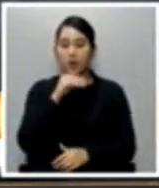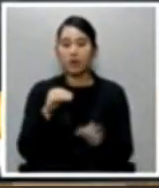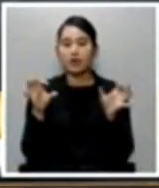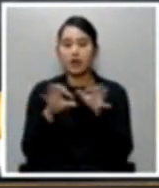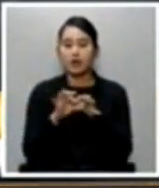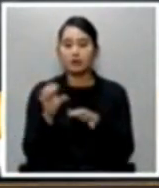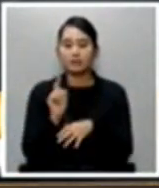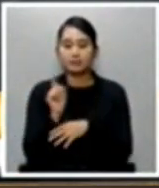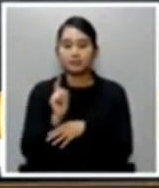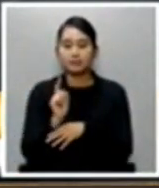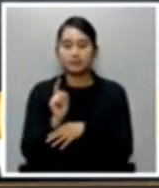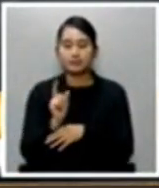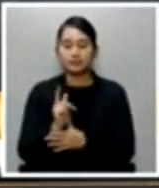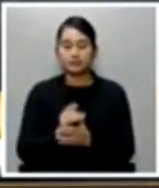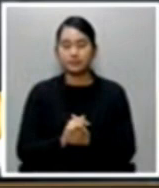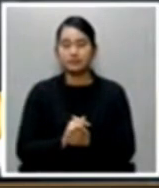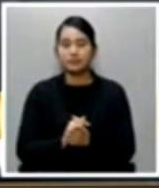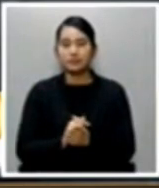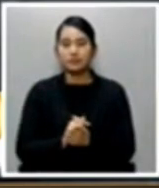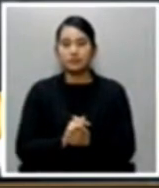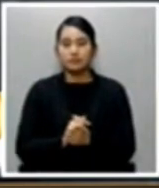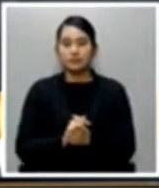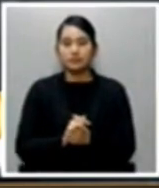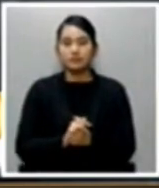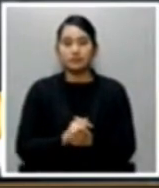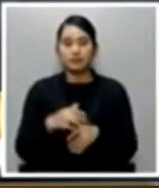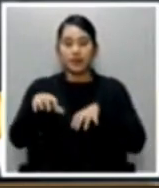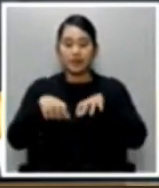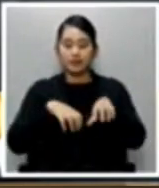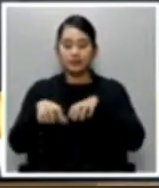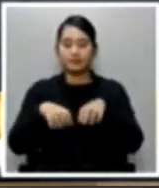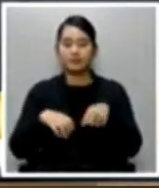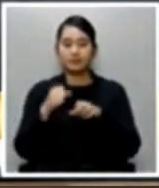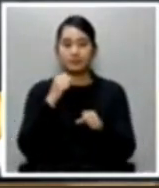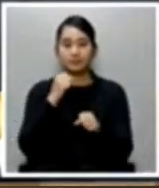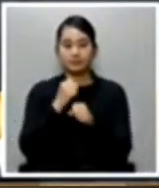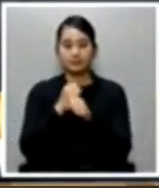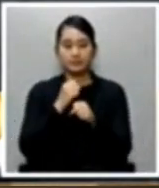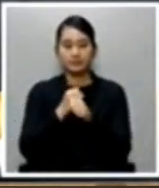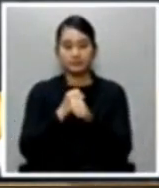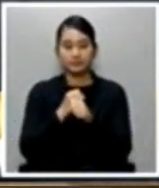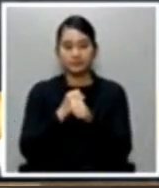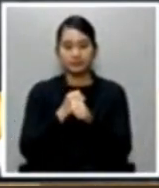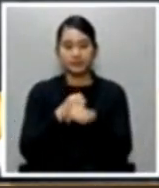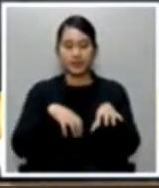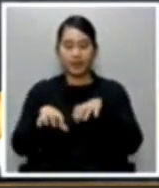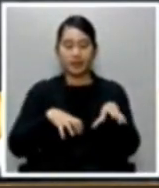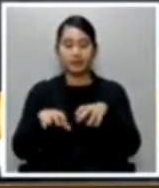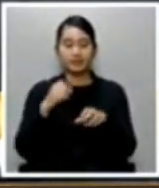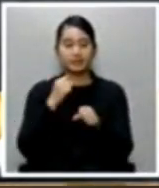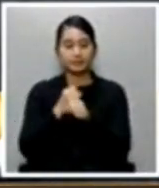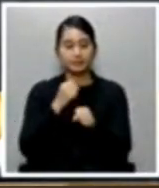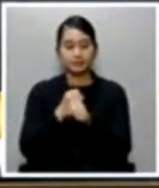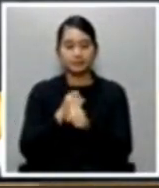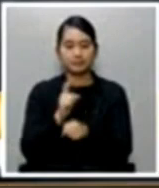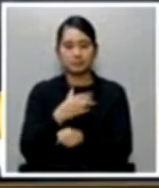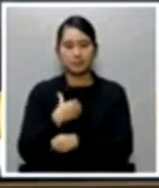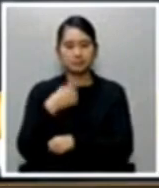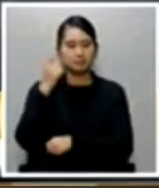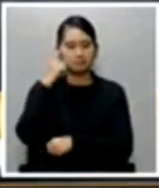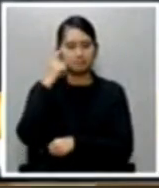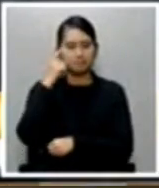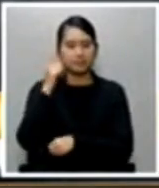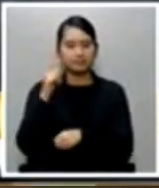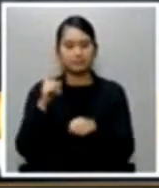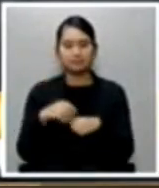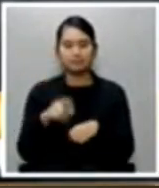ของการจัดทำนะครับในการที่จะยกเครื่องเนี่ยผมก็เห็นเป็นอย่าง